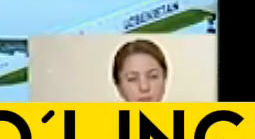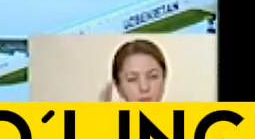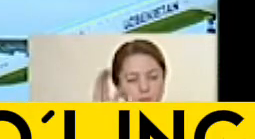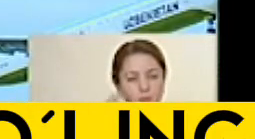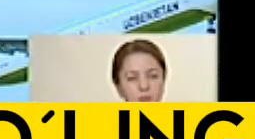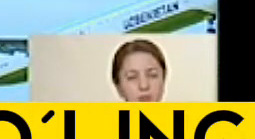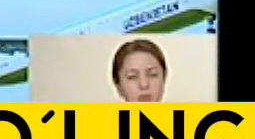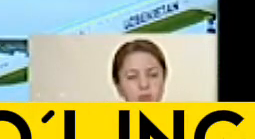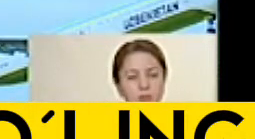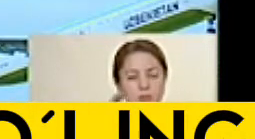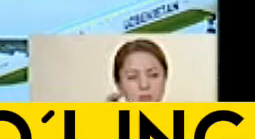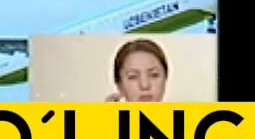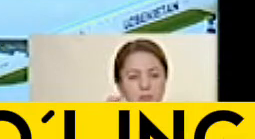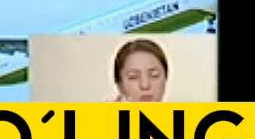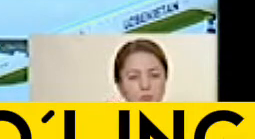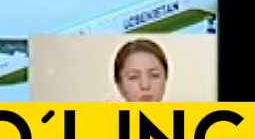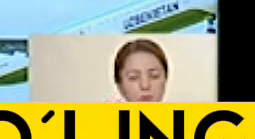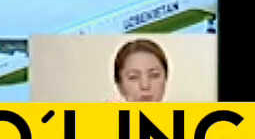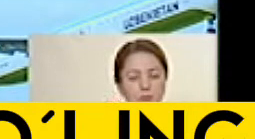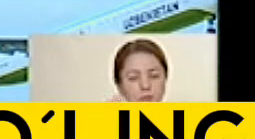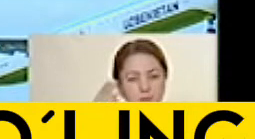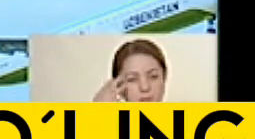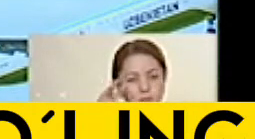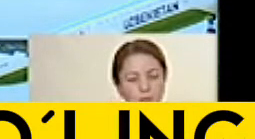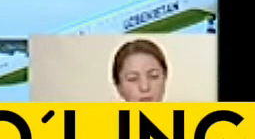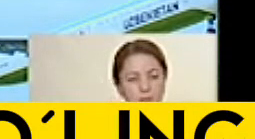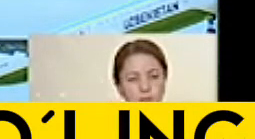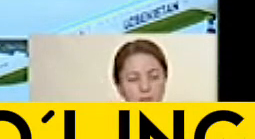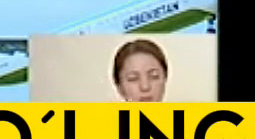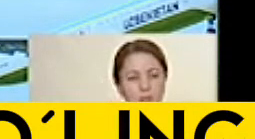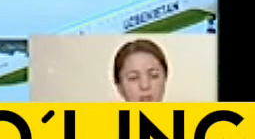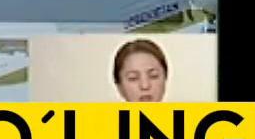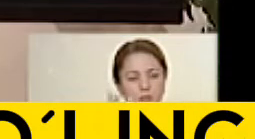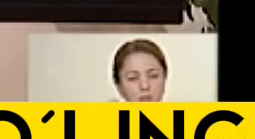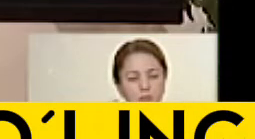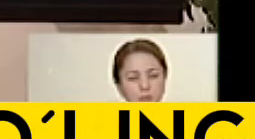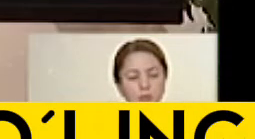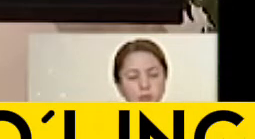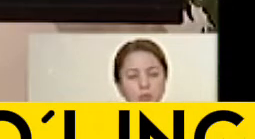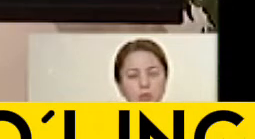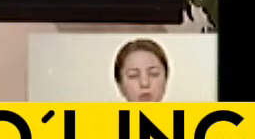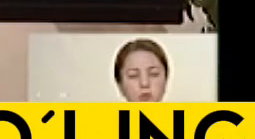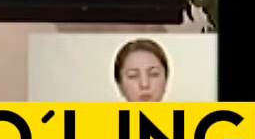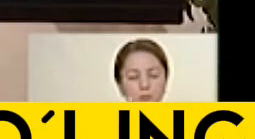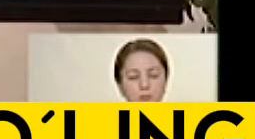zamonaviy rivojlanish mavzusini o'rganamiz. Diqqat bilan e'tiboringizni ekraningizga qarating.